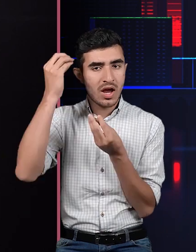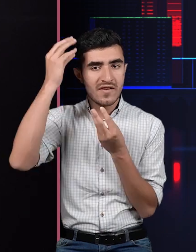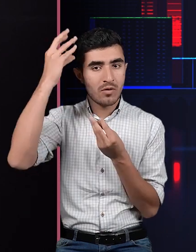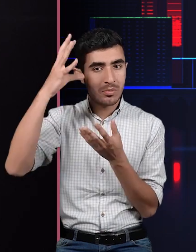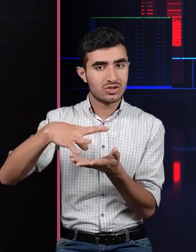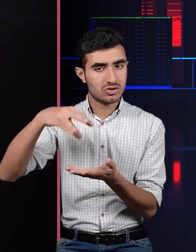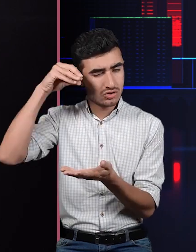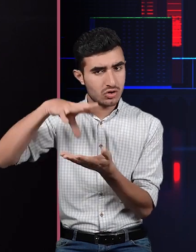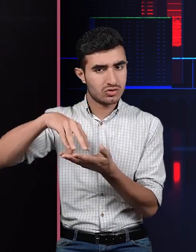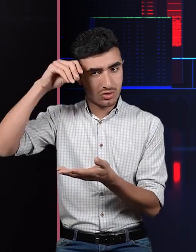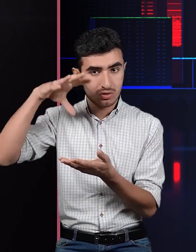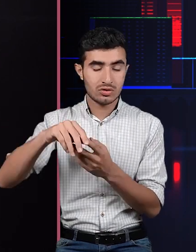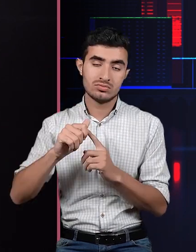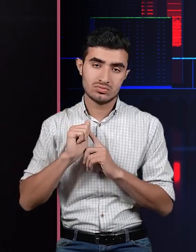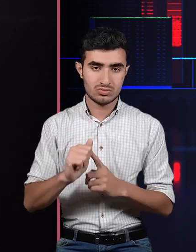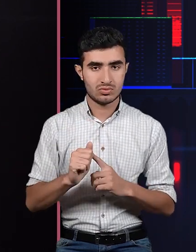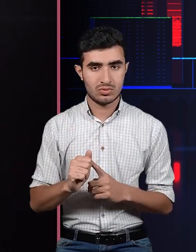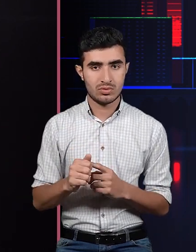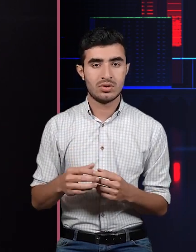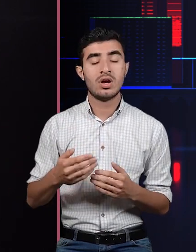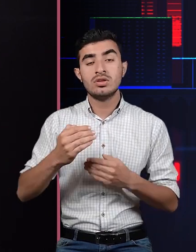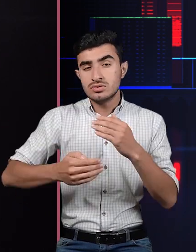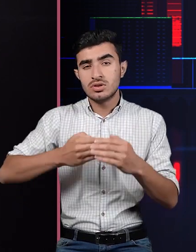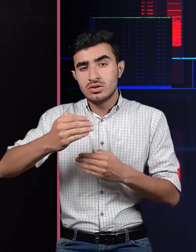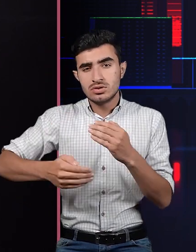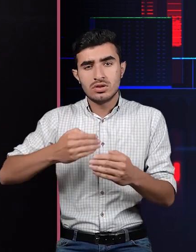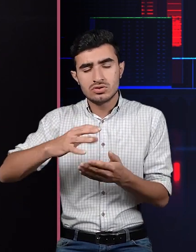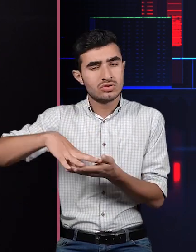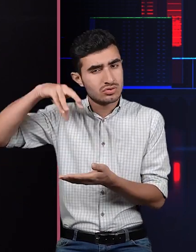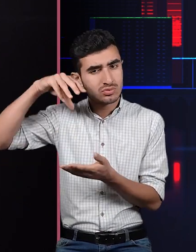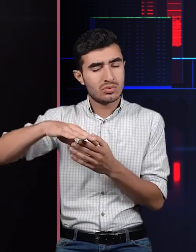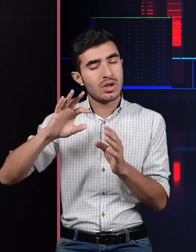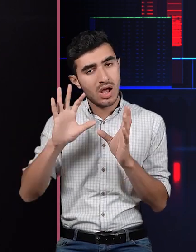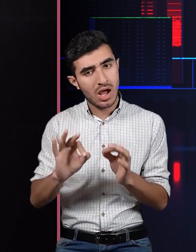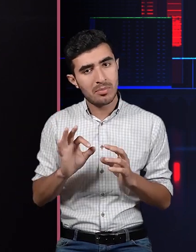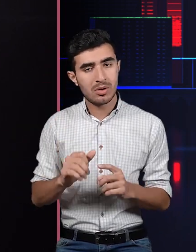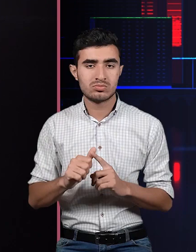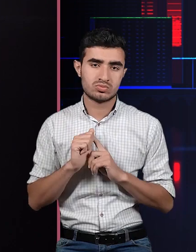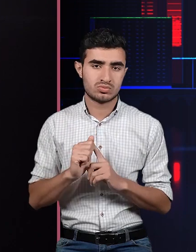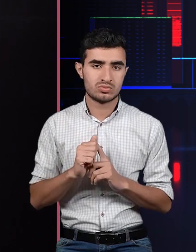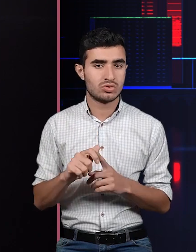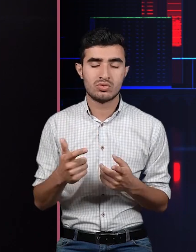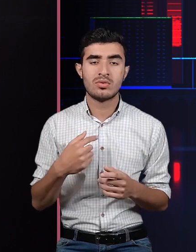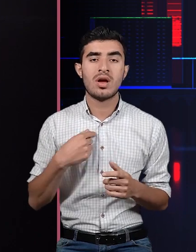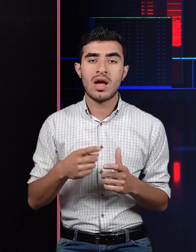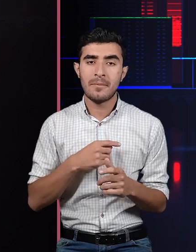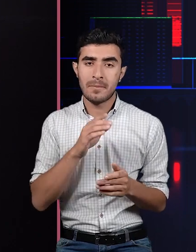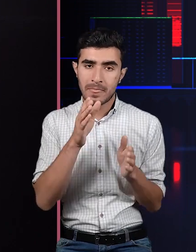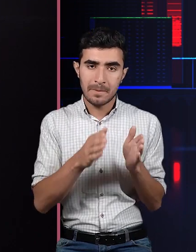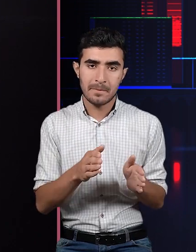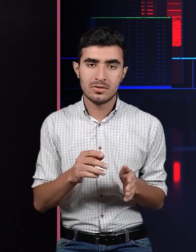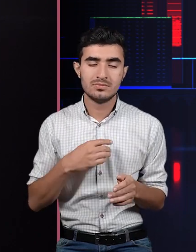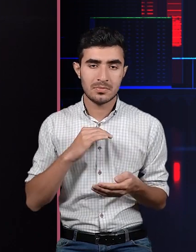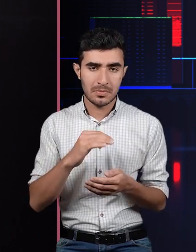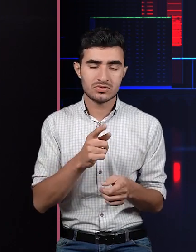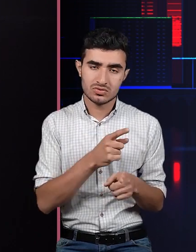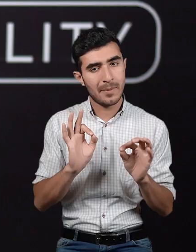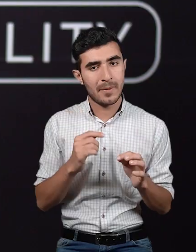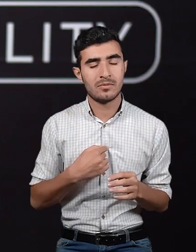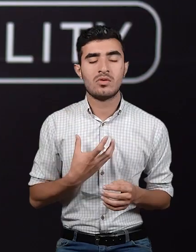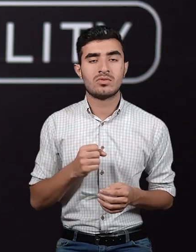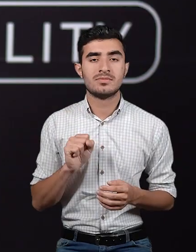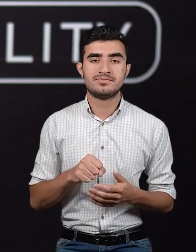कुछ इन्फॉर्मेशन अब्जॉर्ब करते रहें एंड वी शुड ऑलवेज कंटिन्यू टू कीप ऑन लर्निंग एंड दैट्स व्हाट आई होप टू टीच माई स्टूडेंट्स एज